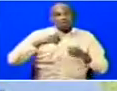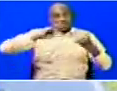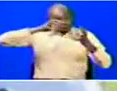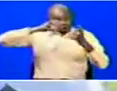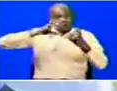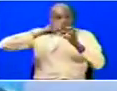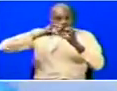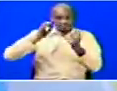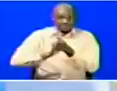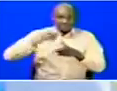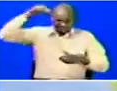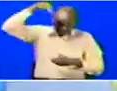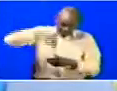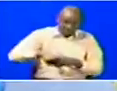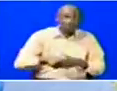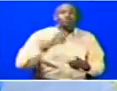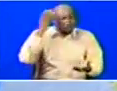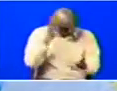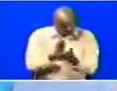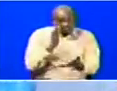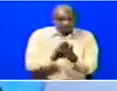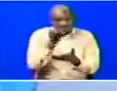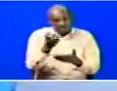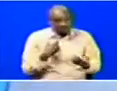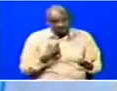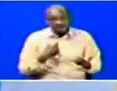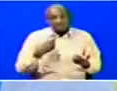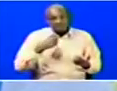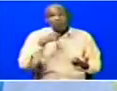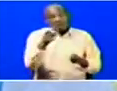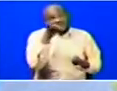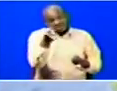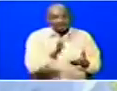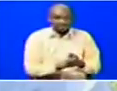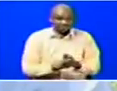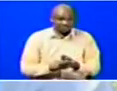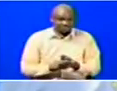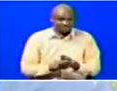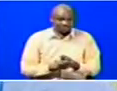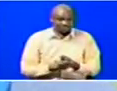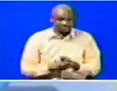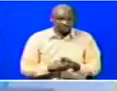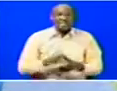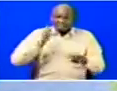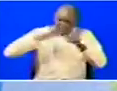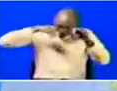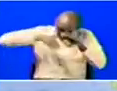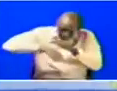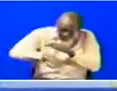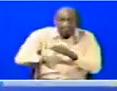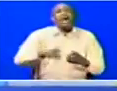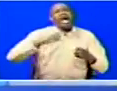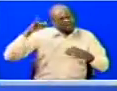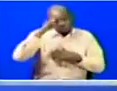akamwambia nipe, kaingia pale ndani kuhakikisha kwamba sio nilete report kwamba ni ndege na sio ndege sangeni ni gogo. Kufika chini kija nipapasa ni